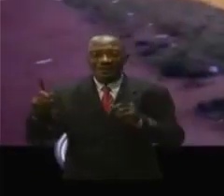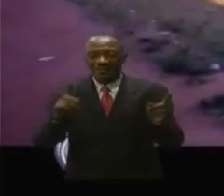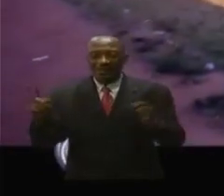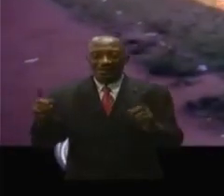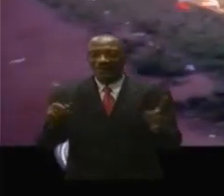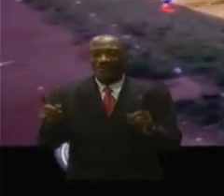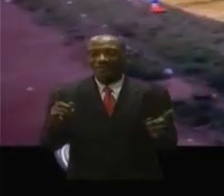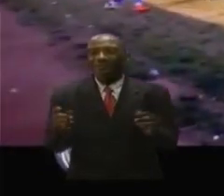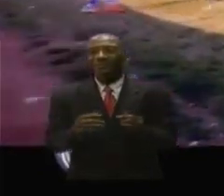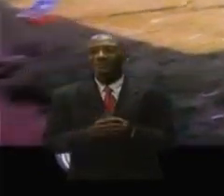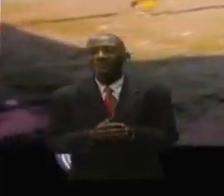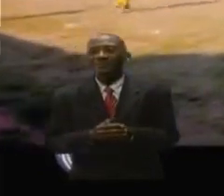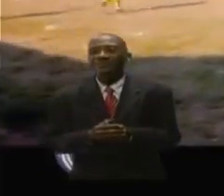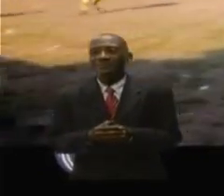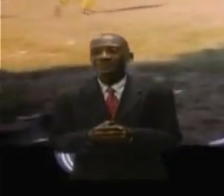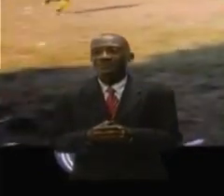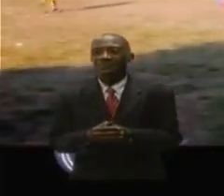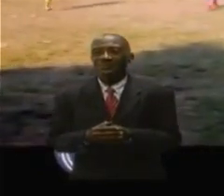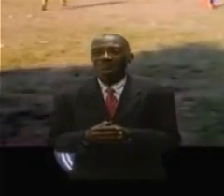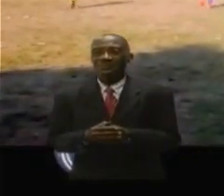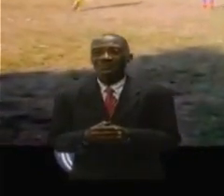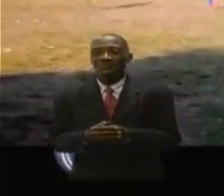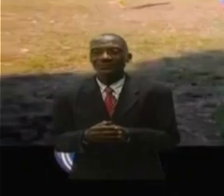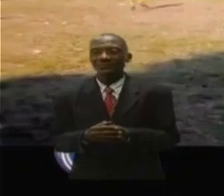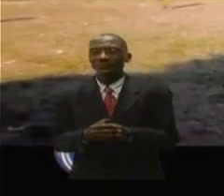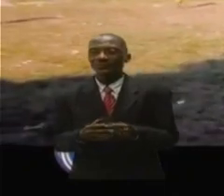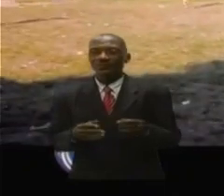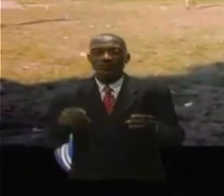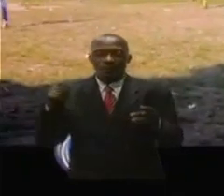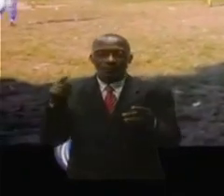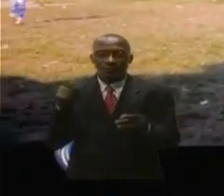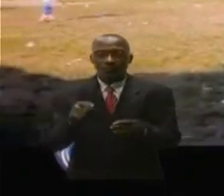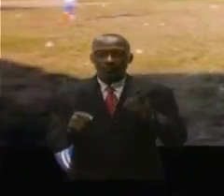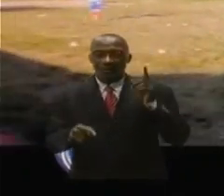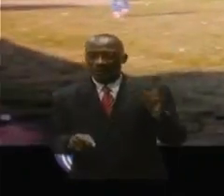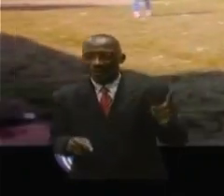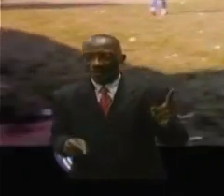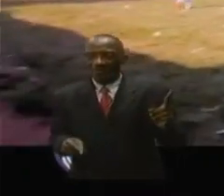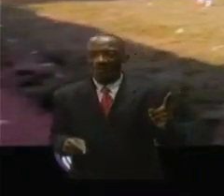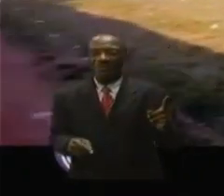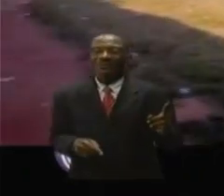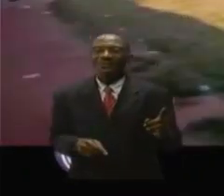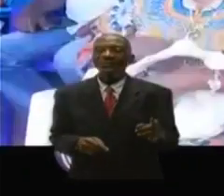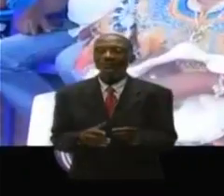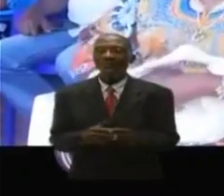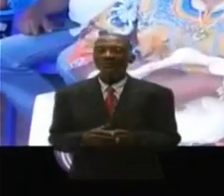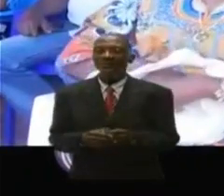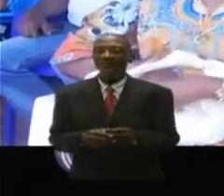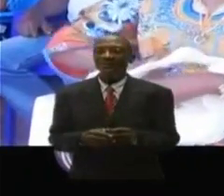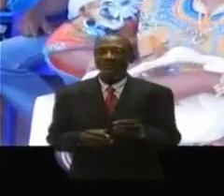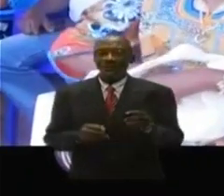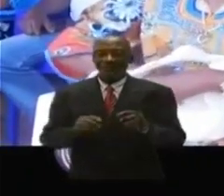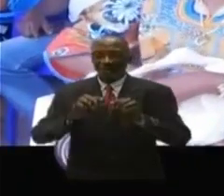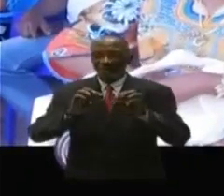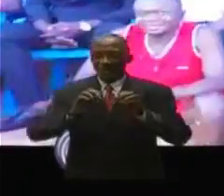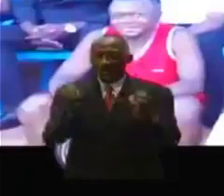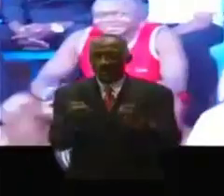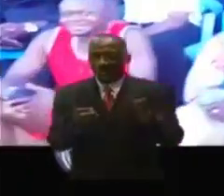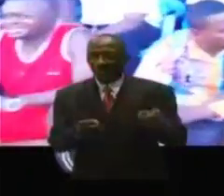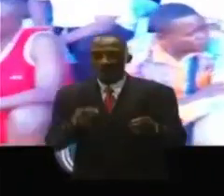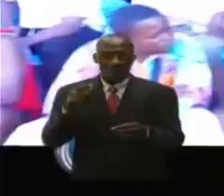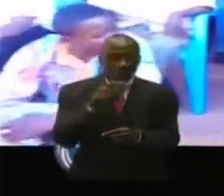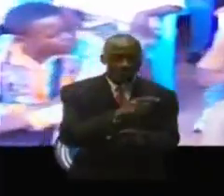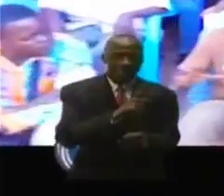L'unique but de la rencontre a été marqué par les joueurs merveilles de l'Étoile du Congo à la 38e minute de jeu. Le ministre provincial de l'Intérieur